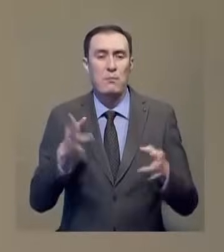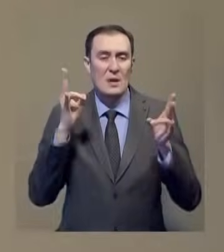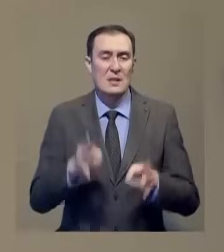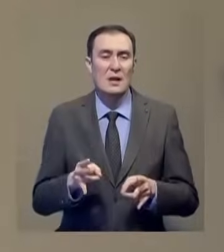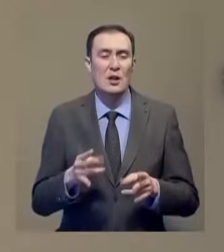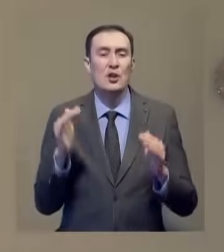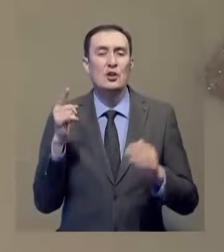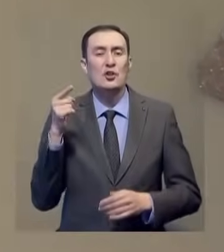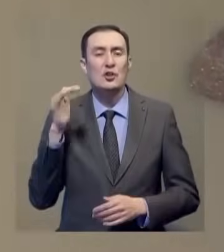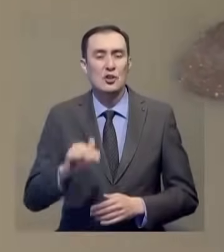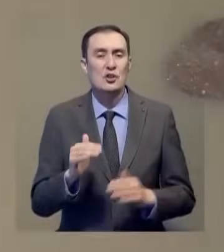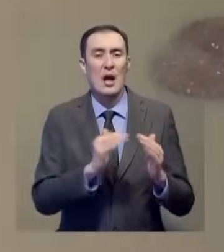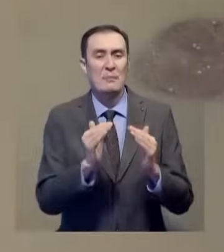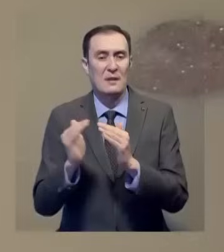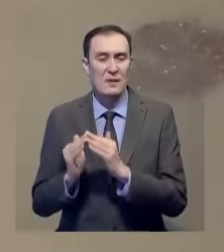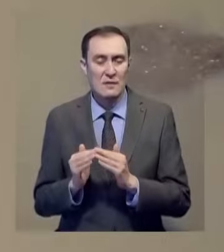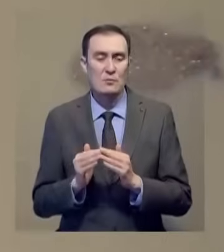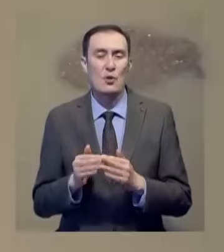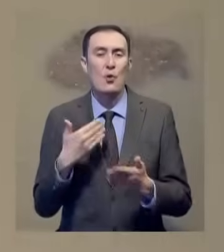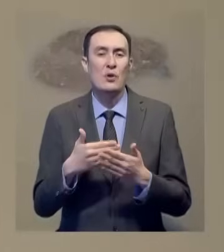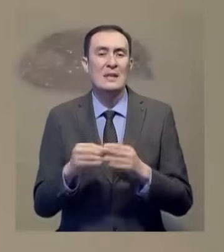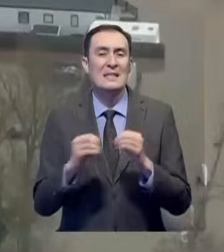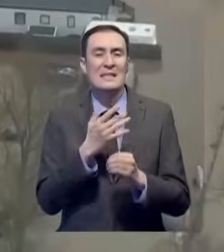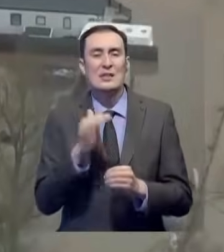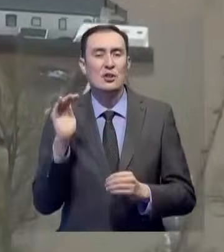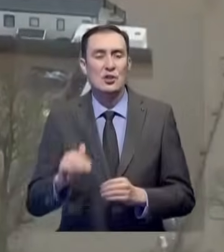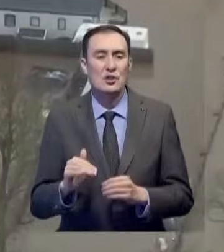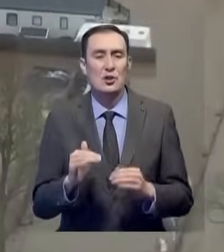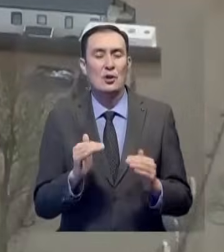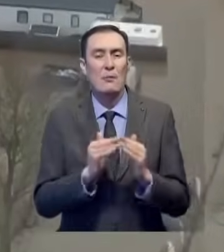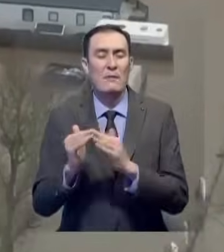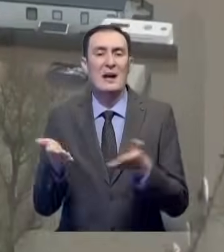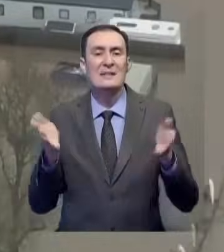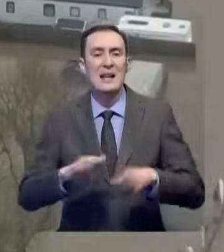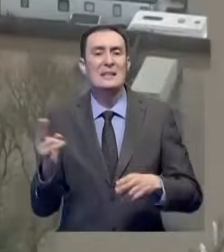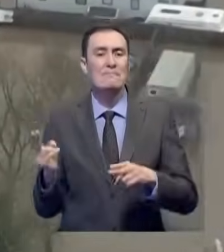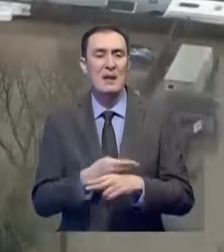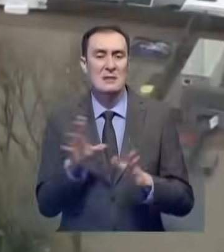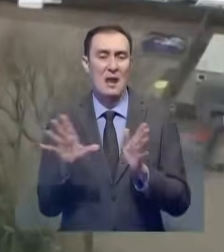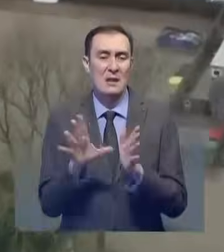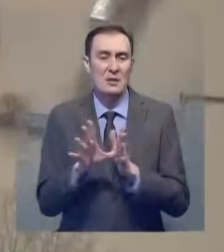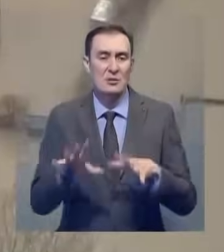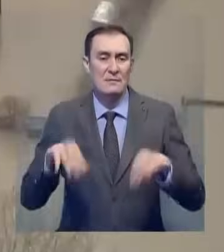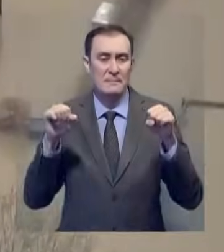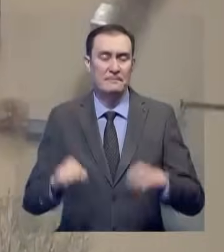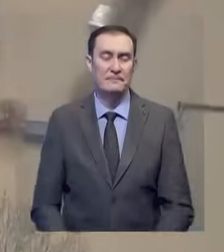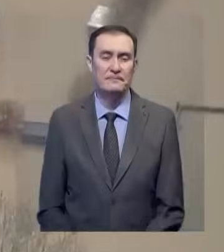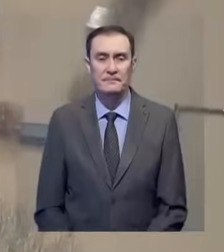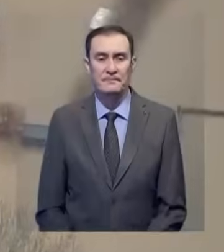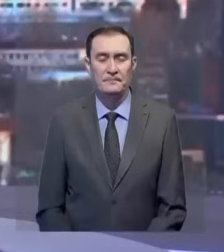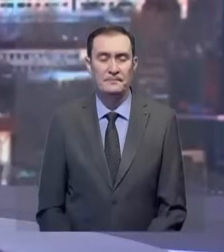пострадало больше 1000 объектов недвижимости. Около 10 тысяч домохозяйств остались без электричества.